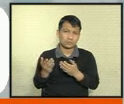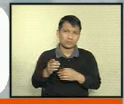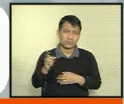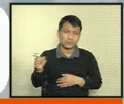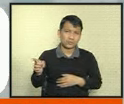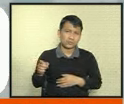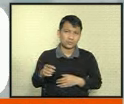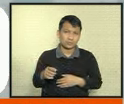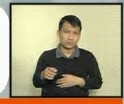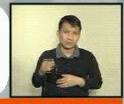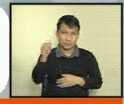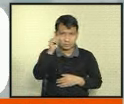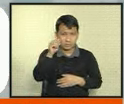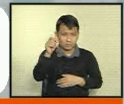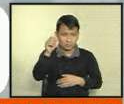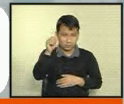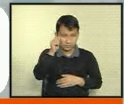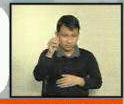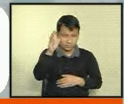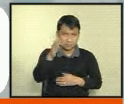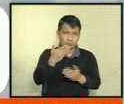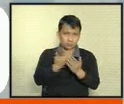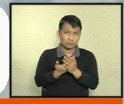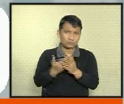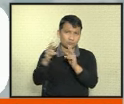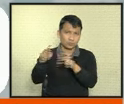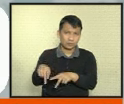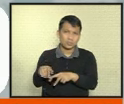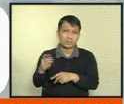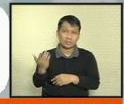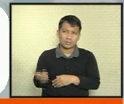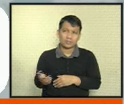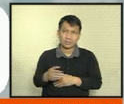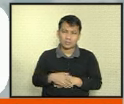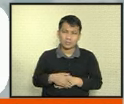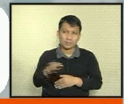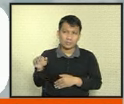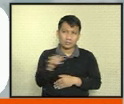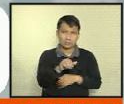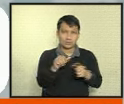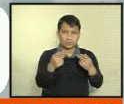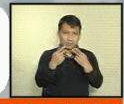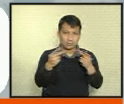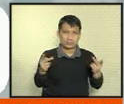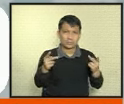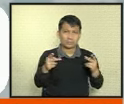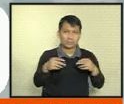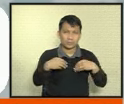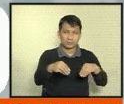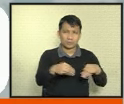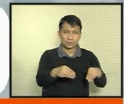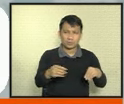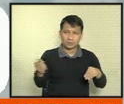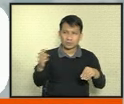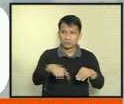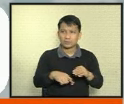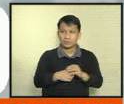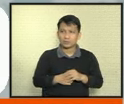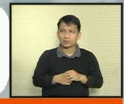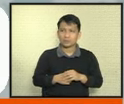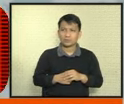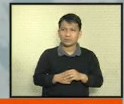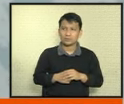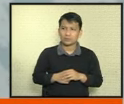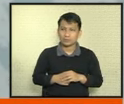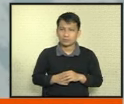Hall? Actually, isang mabuting tao naman si Arman Calawag, Idol Rafi, no? Okay. Naka-assign po siya sa public market namin. Okay.